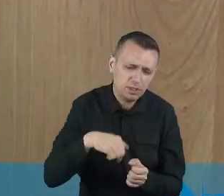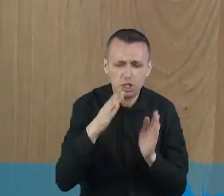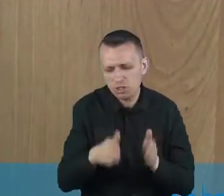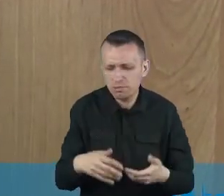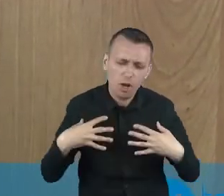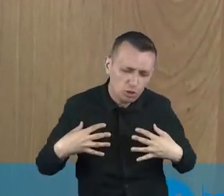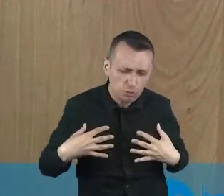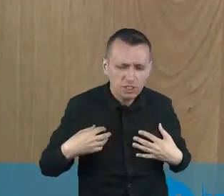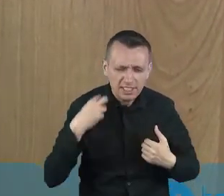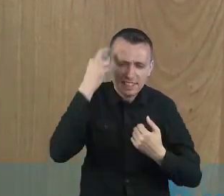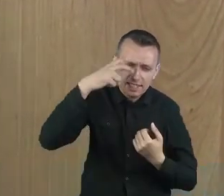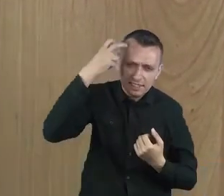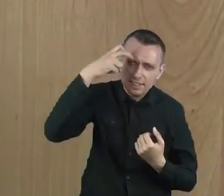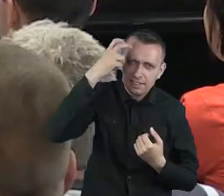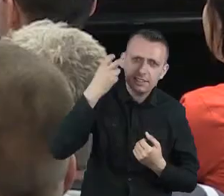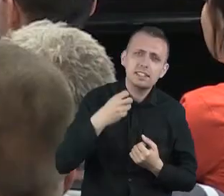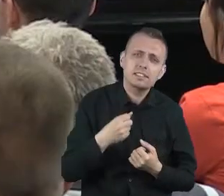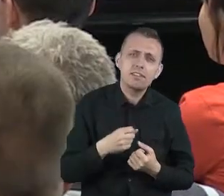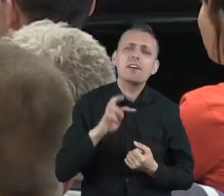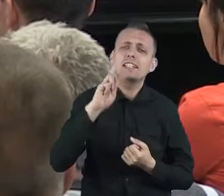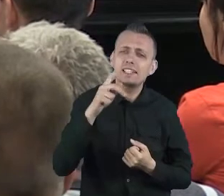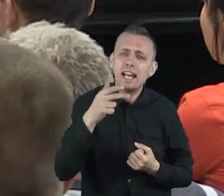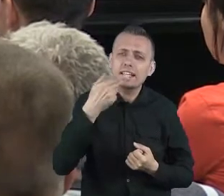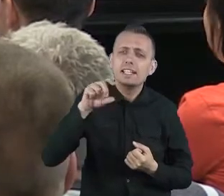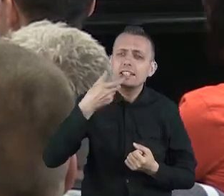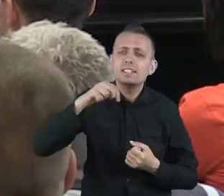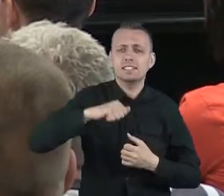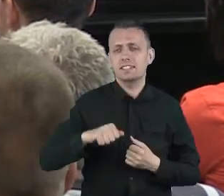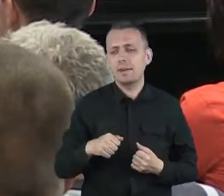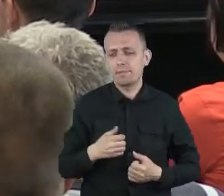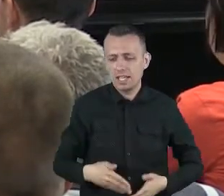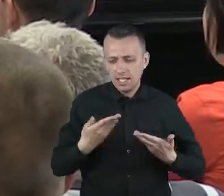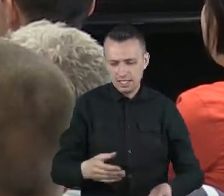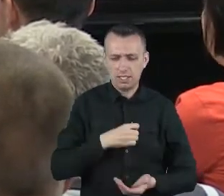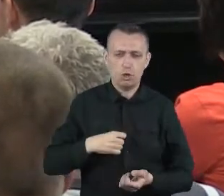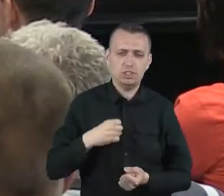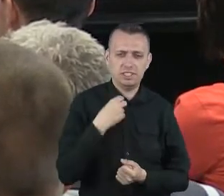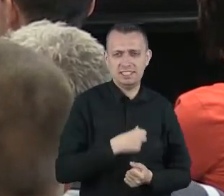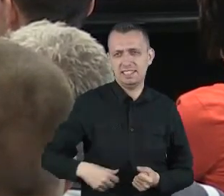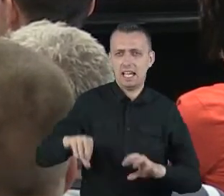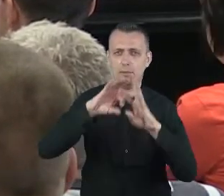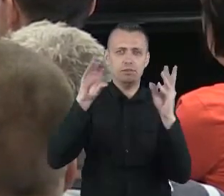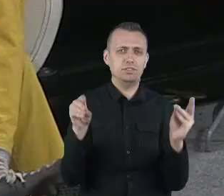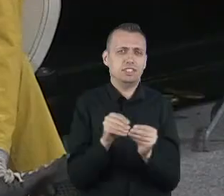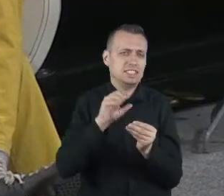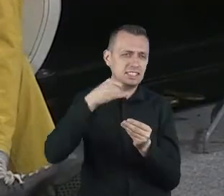życia. Pasja tak, dlatego że nic nie rodzi się samo. To wszystko się bierze z